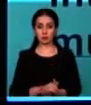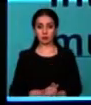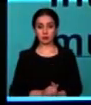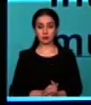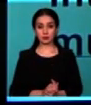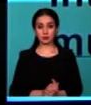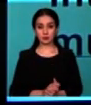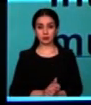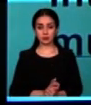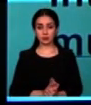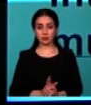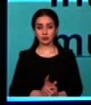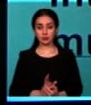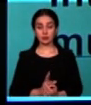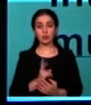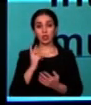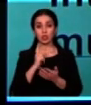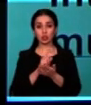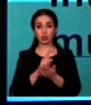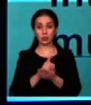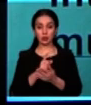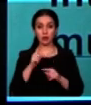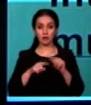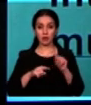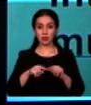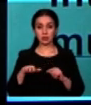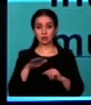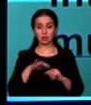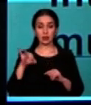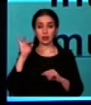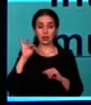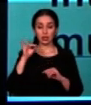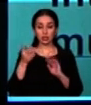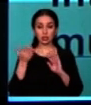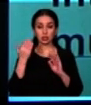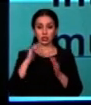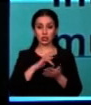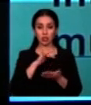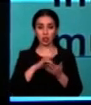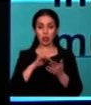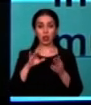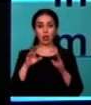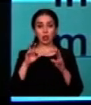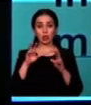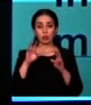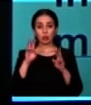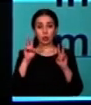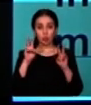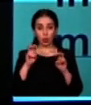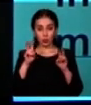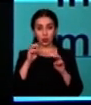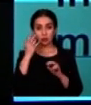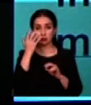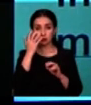Икінші тапшырық. Ватанымызның тарихи шахарлары номлы веб сахифаға расымланы жойлаштырын. Расымлар